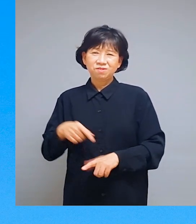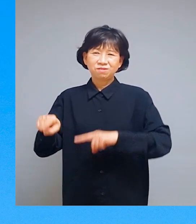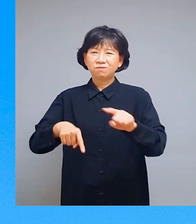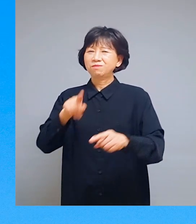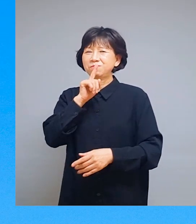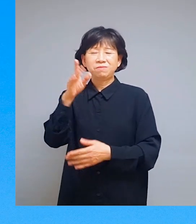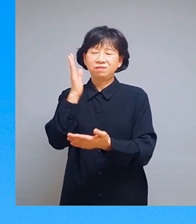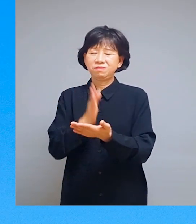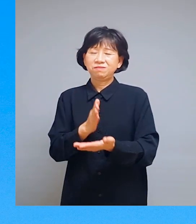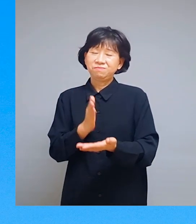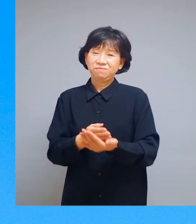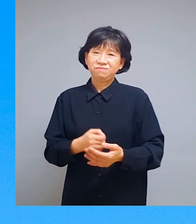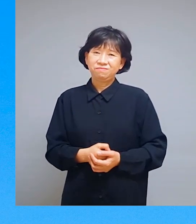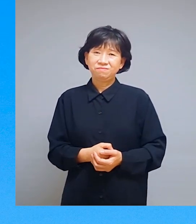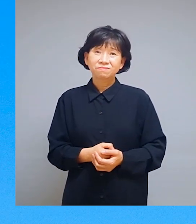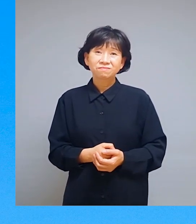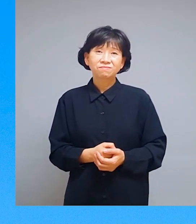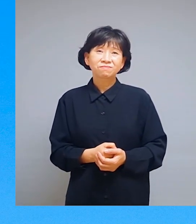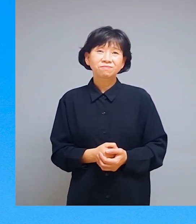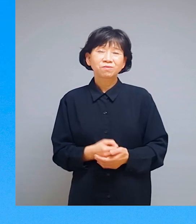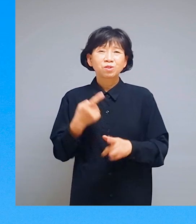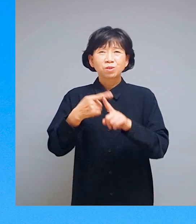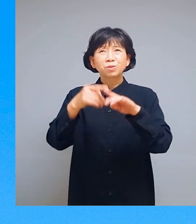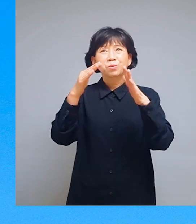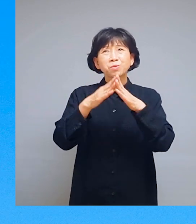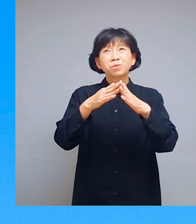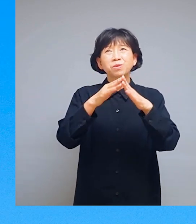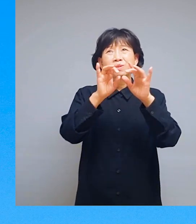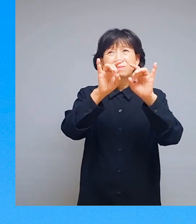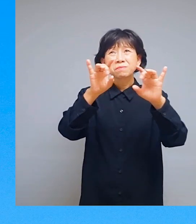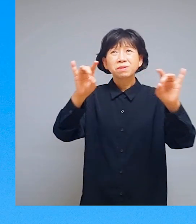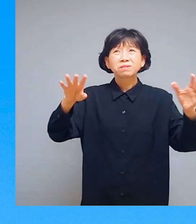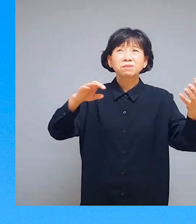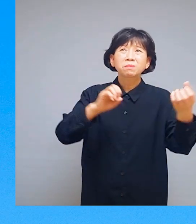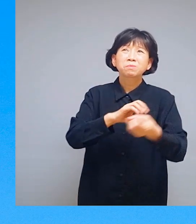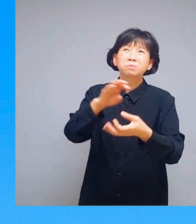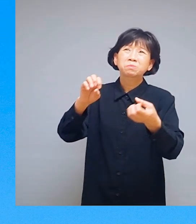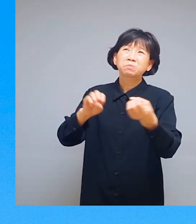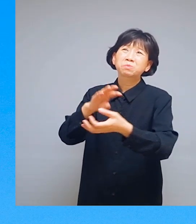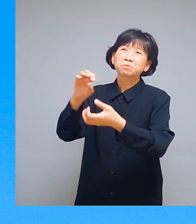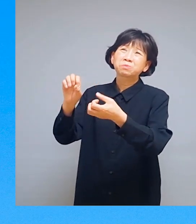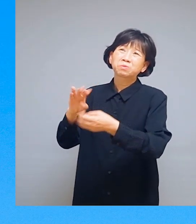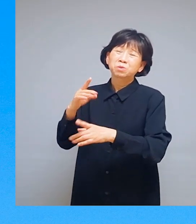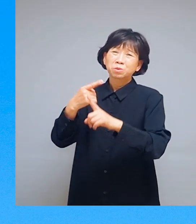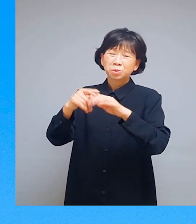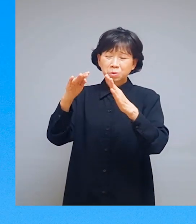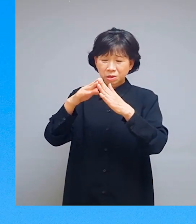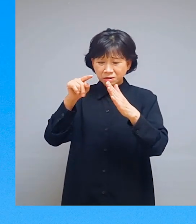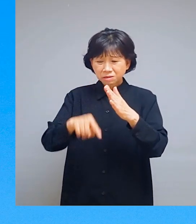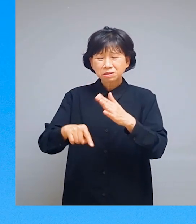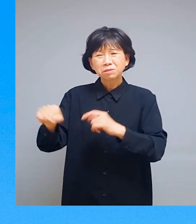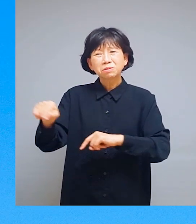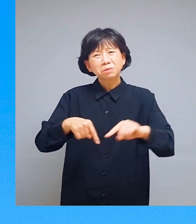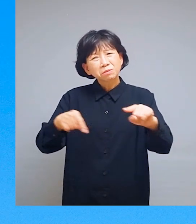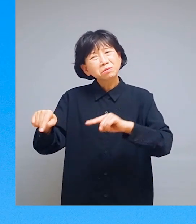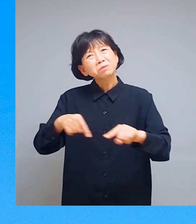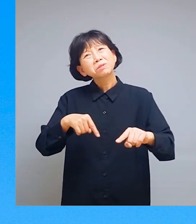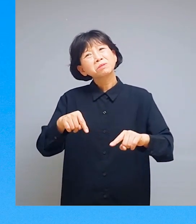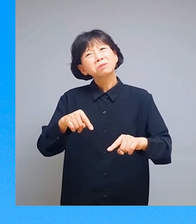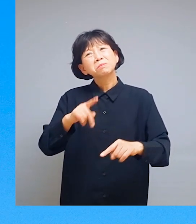우리는 안 하시죠? 요즘 교회들마다 시끄러워요. 교회 안에까지 정치 이야기를 갖고